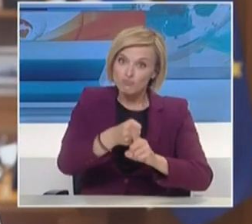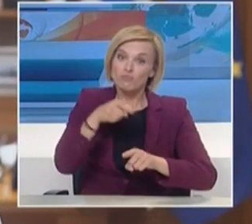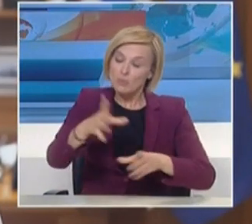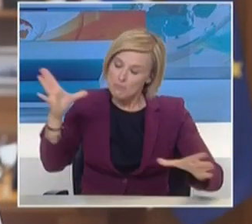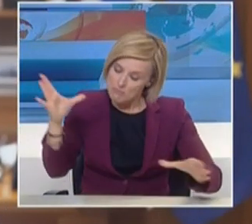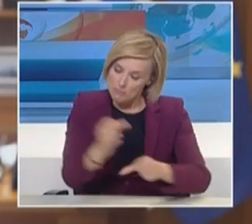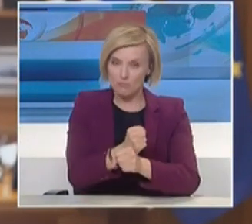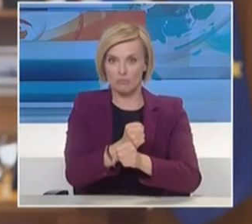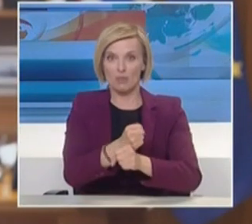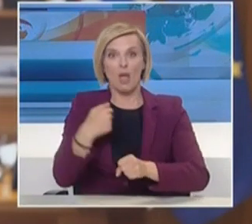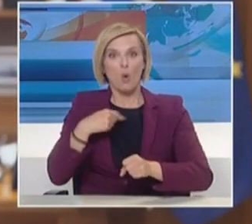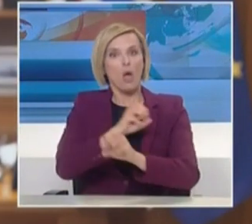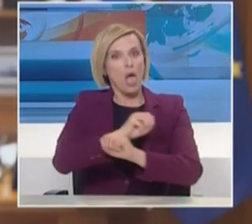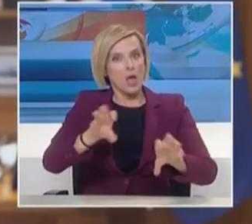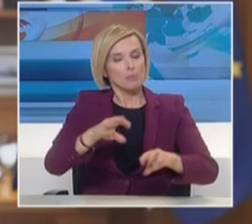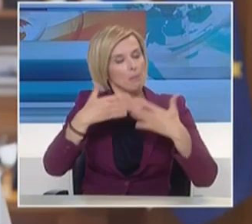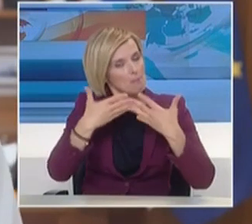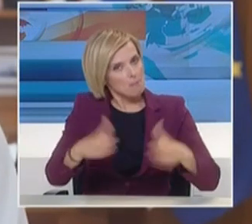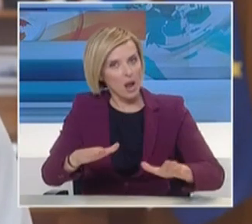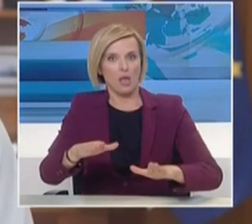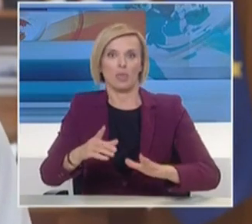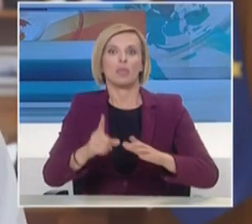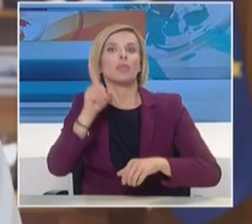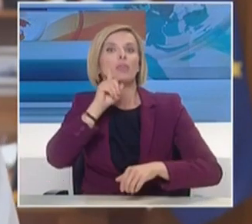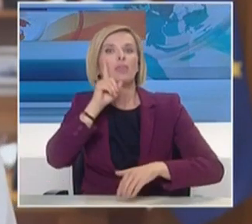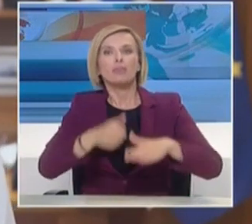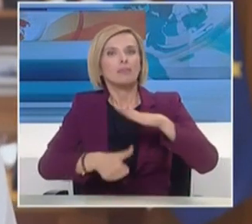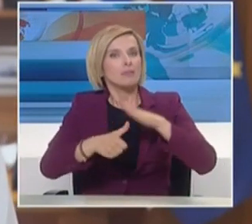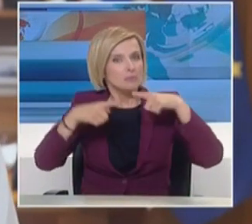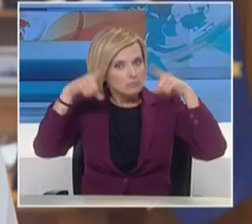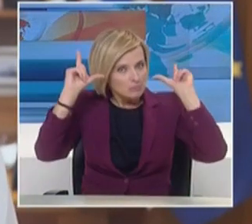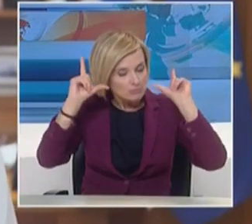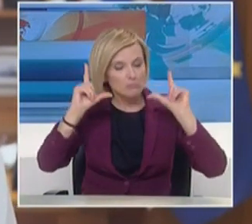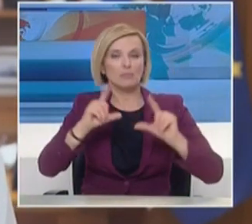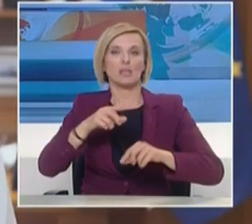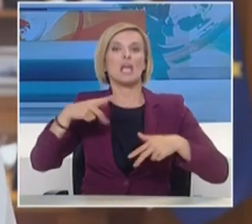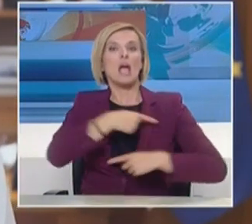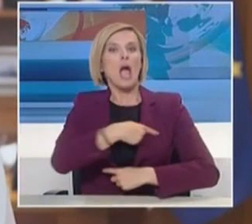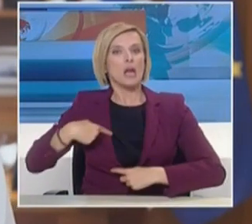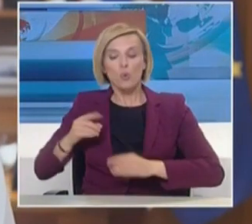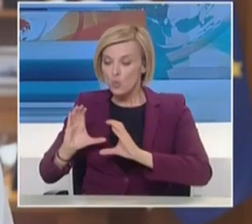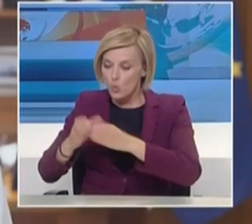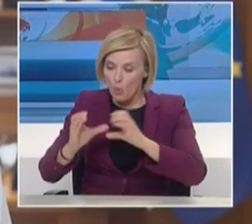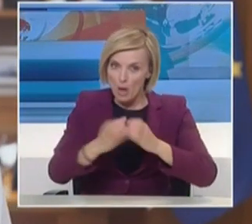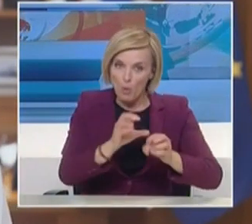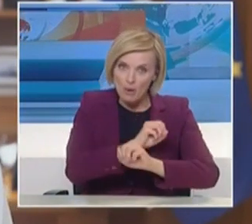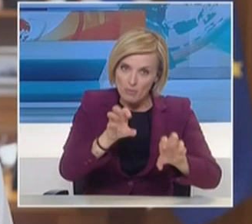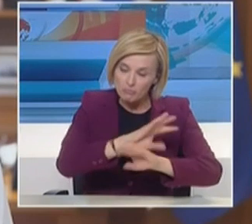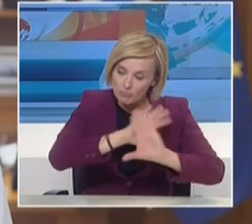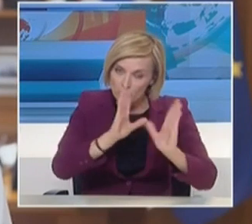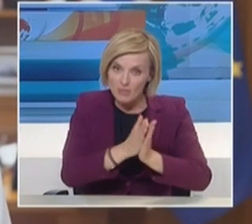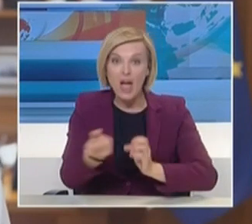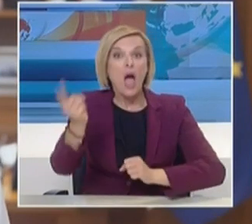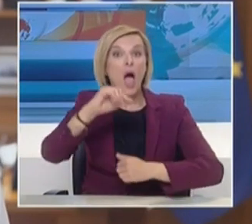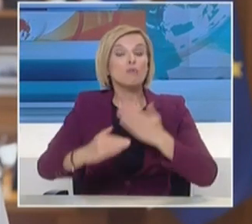την Πρόεδρο της Δημοκρατίας και τους αρχηγούς των κομμάτων για την απόφασή μου. Έτσι, από αύριο το πρωί, στον δρόμο θα μπορούν να βρίσκονται